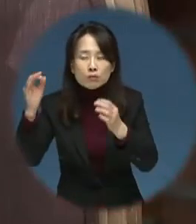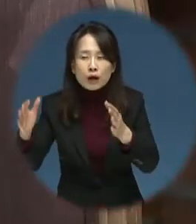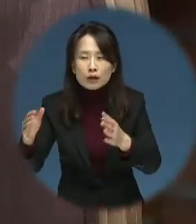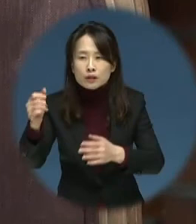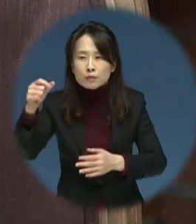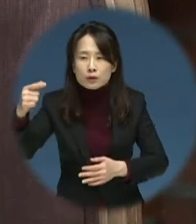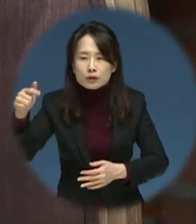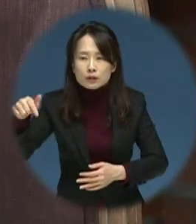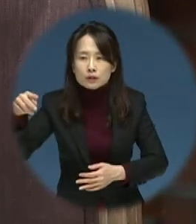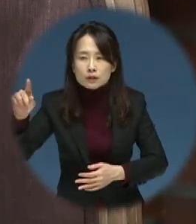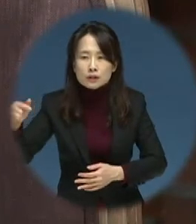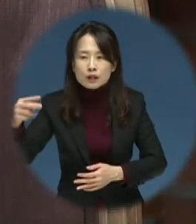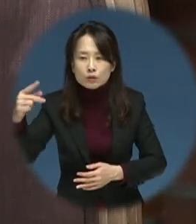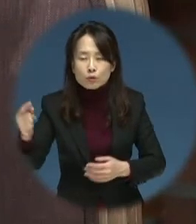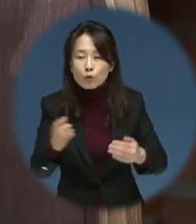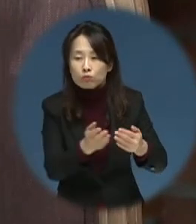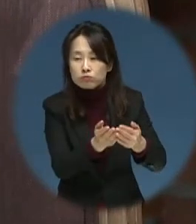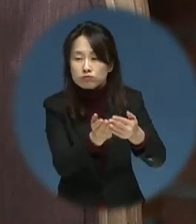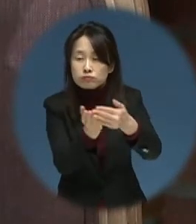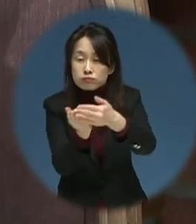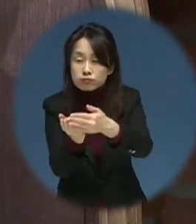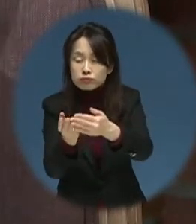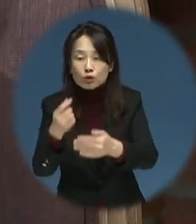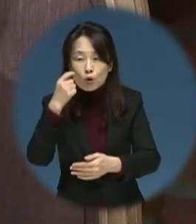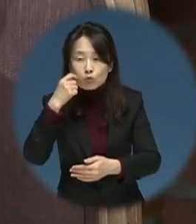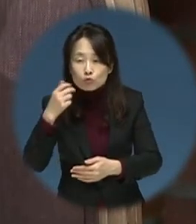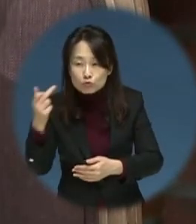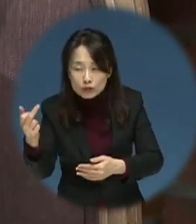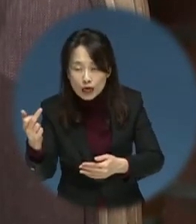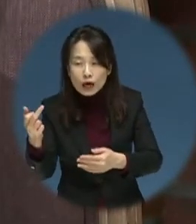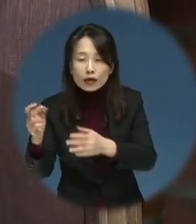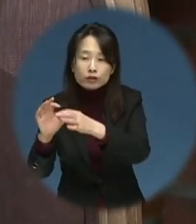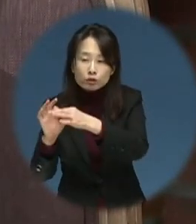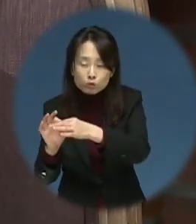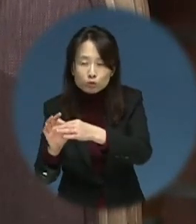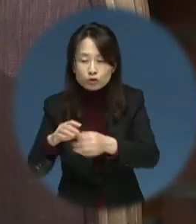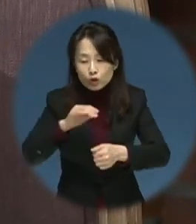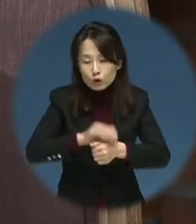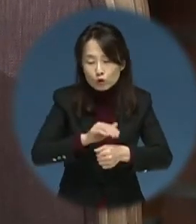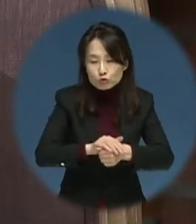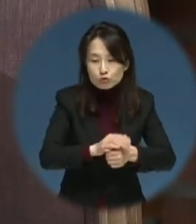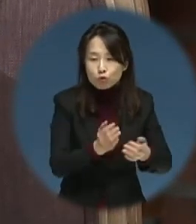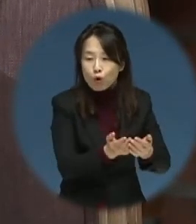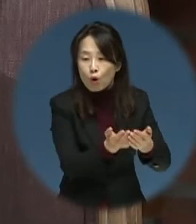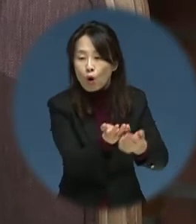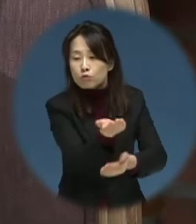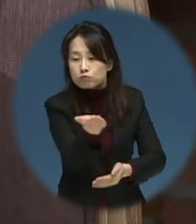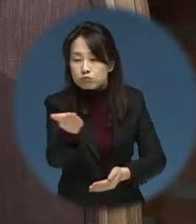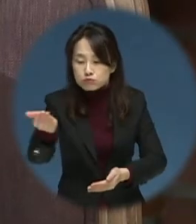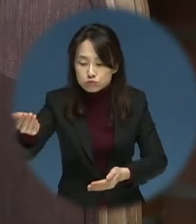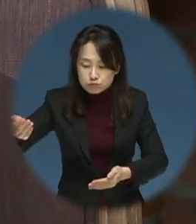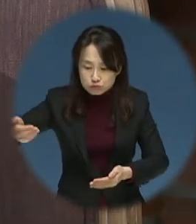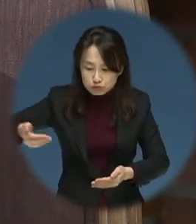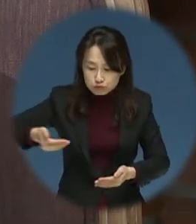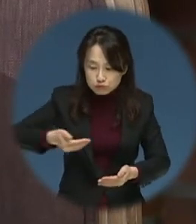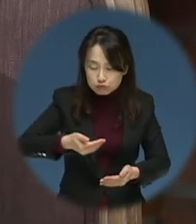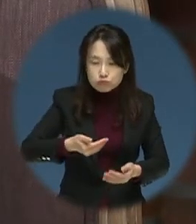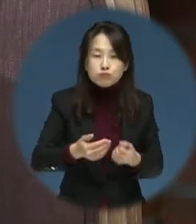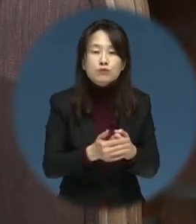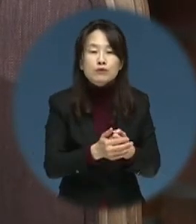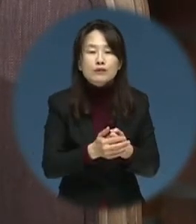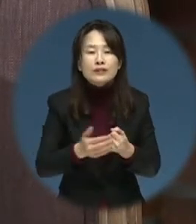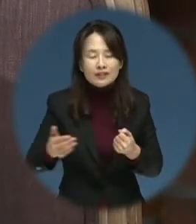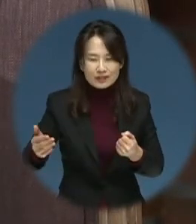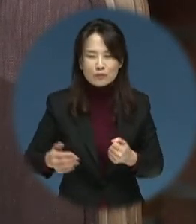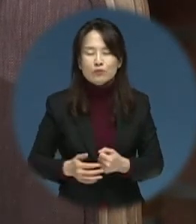도착해서 대한해협을 따라서 울산을 통해서 경주로 옵니다. 예. 그러니까 항주를 출항해서 한 열흘 뒤에 나타나는 이걸